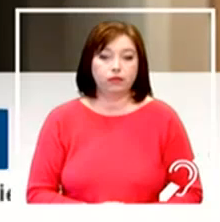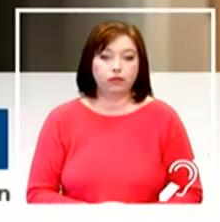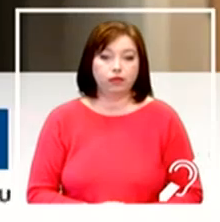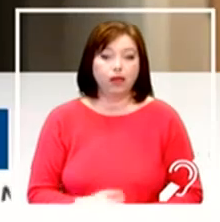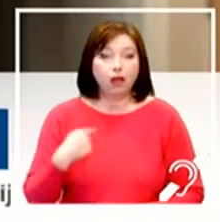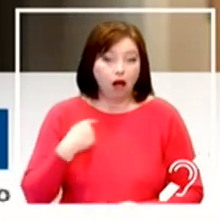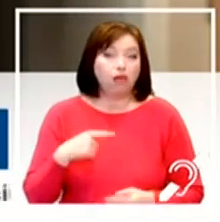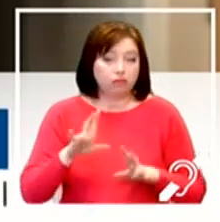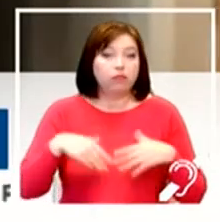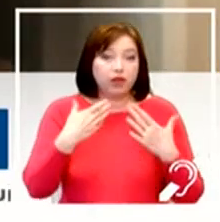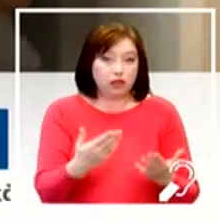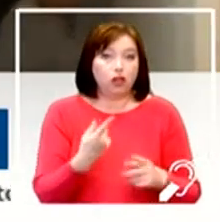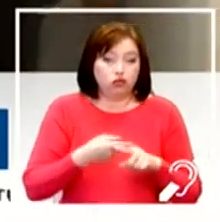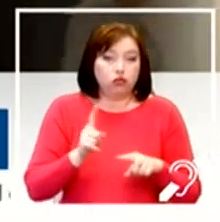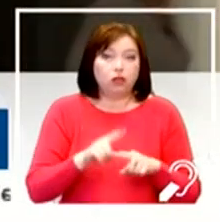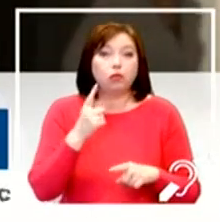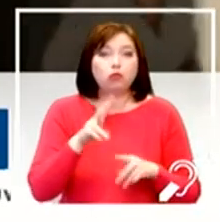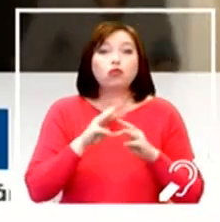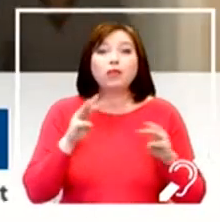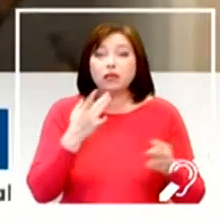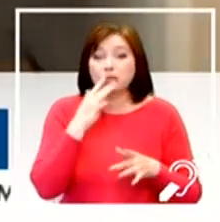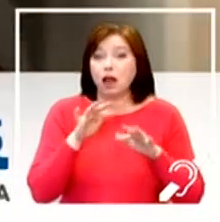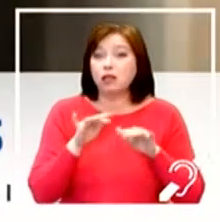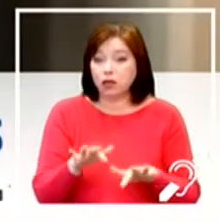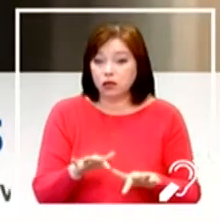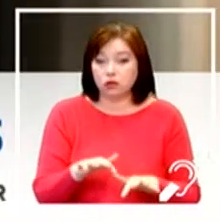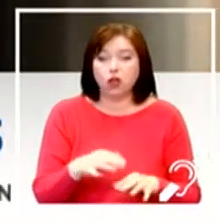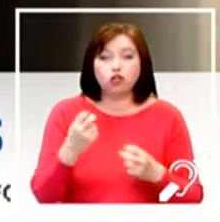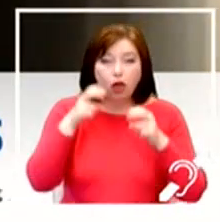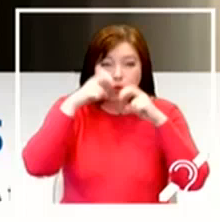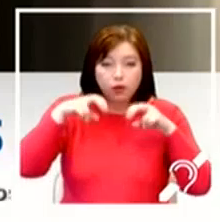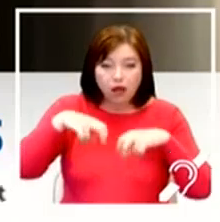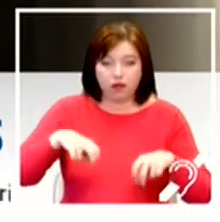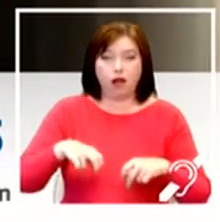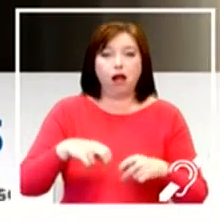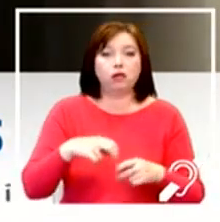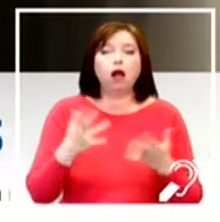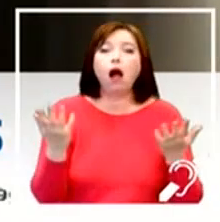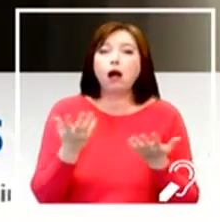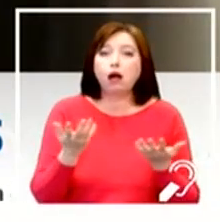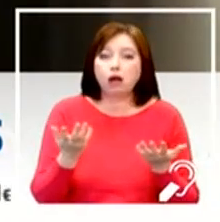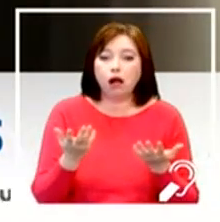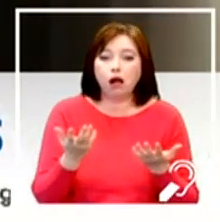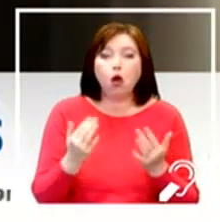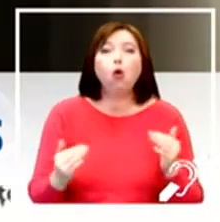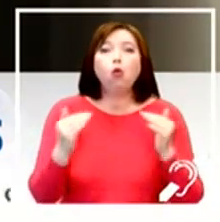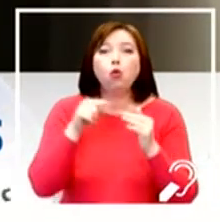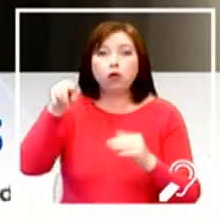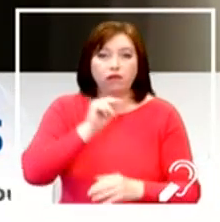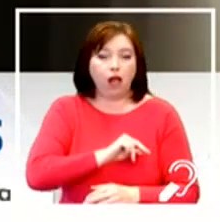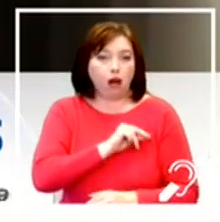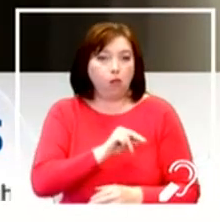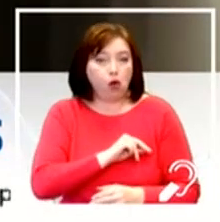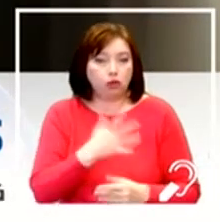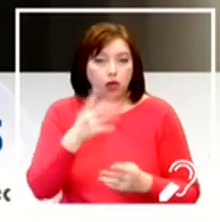Am venit cu această inițiativă pentru că Ministerul de Externe evaluează permanent care este nivelul de activitate al